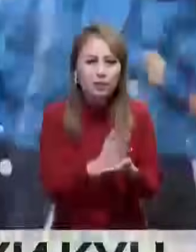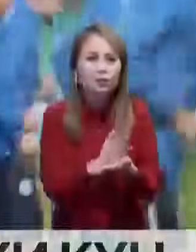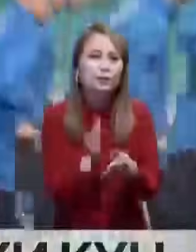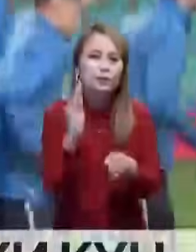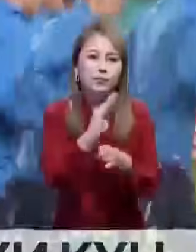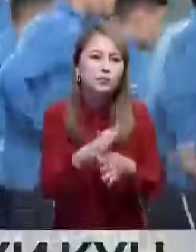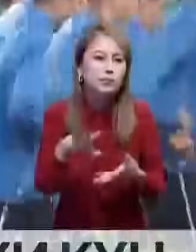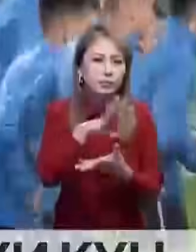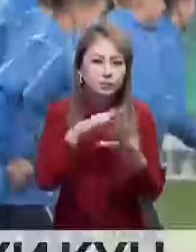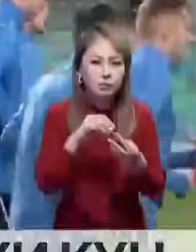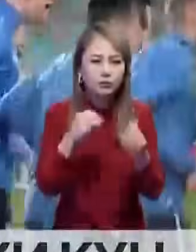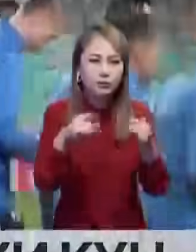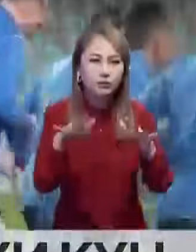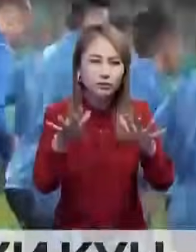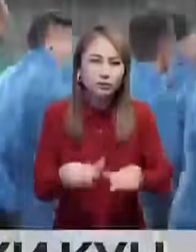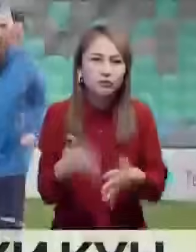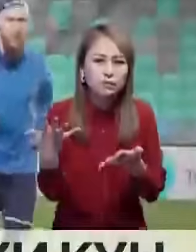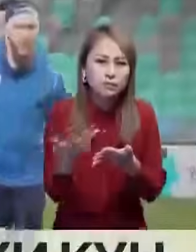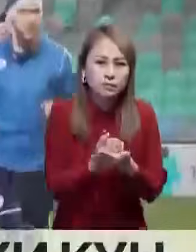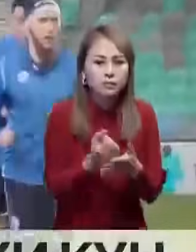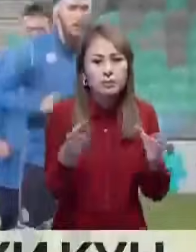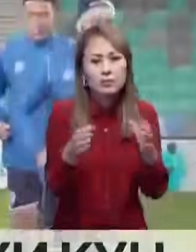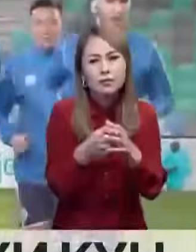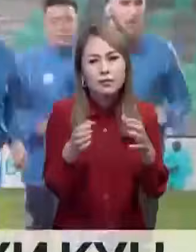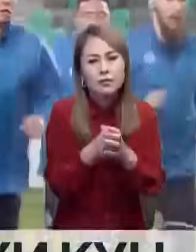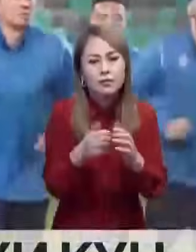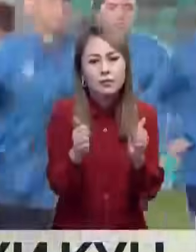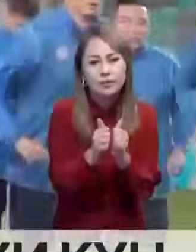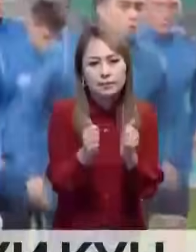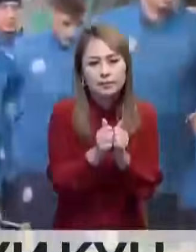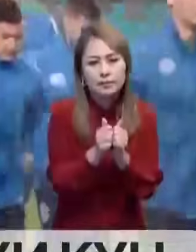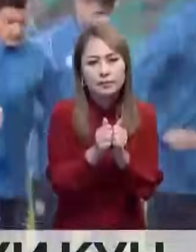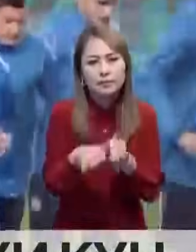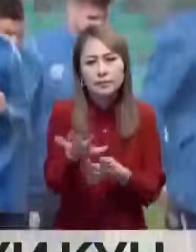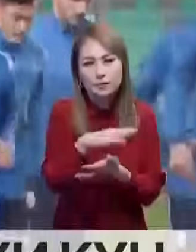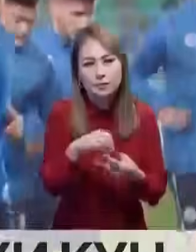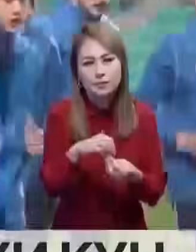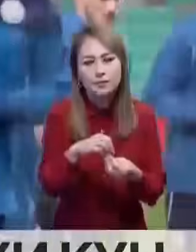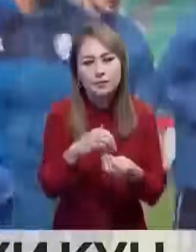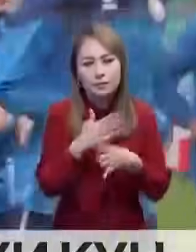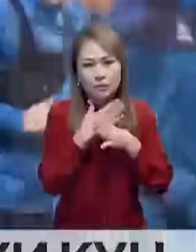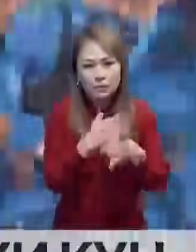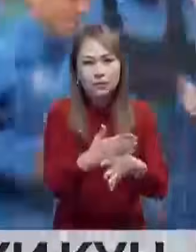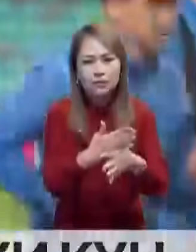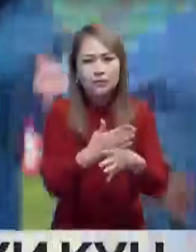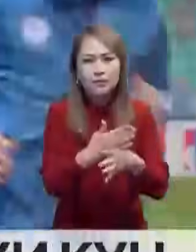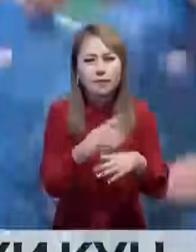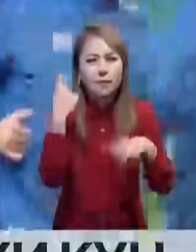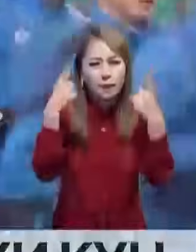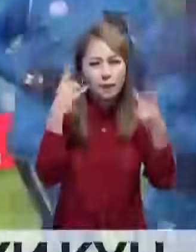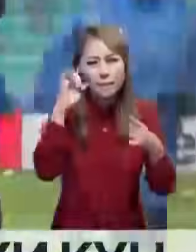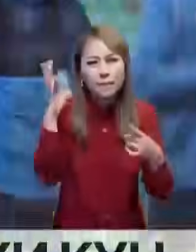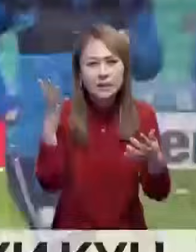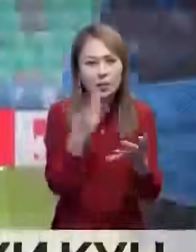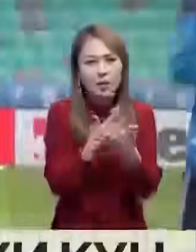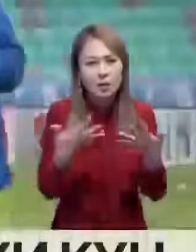Бірақ барлығы да осы жерден табылып, команданың жанынан табылып, барынша қолдау көрсетіп жатыр. Моральдық тұрғыда, психологиялық